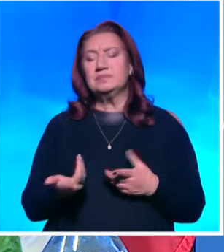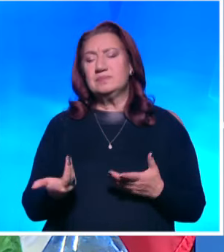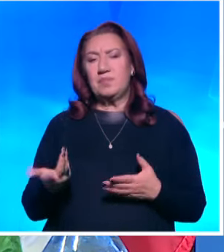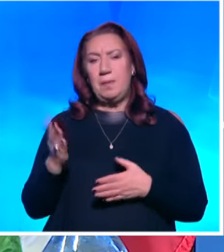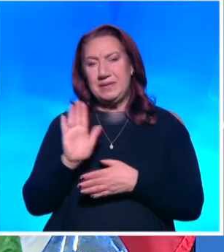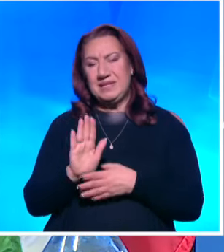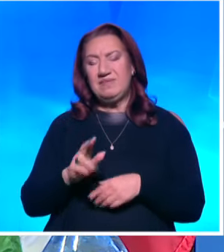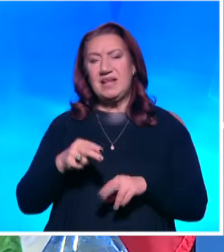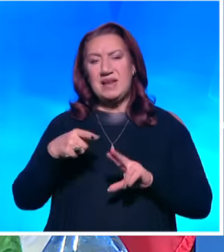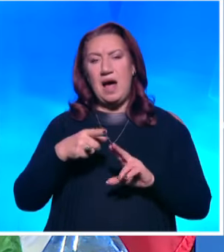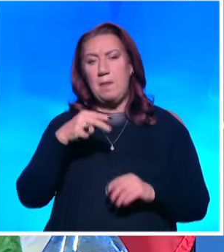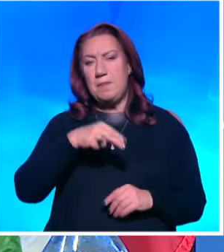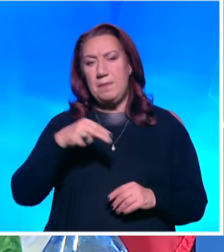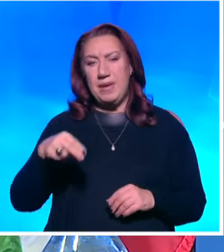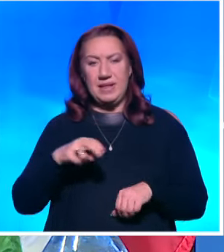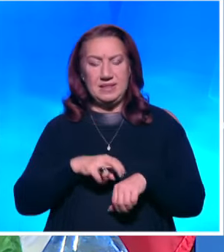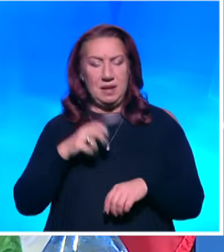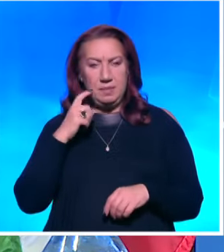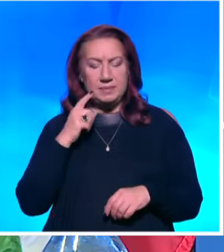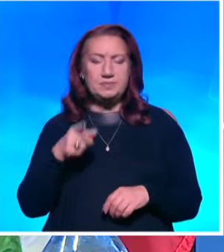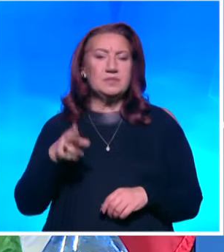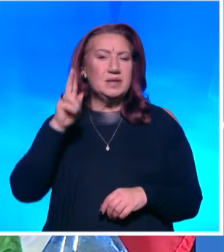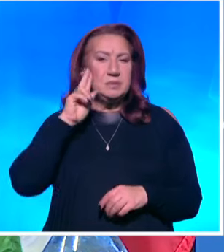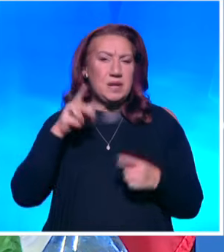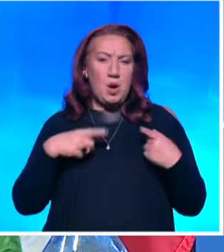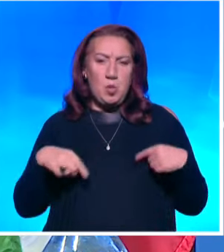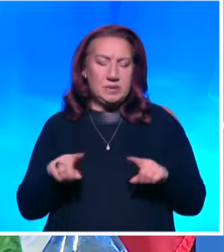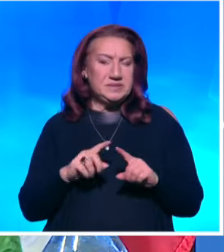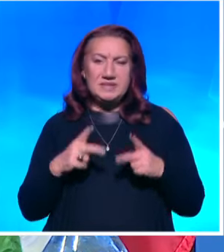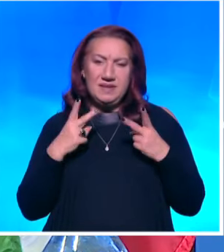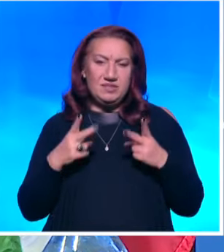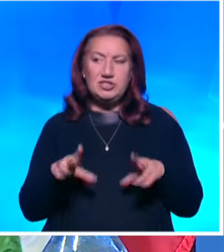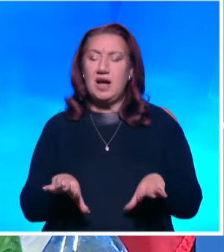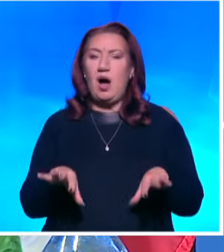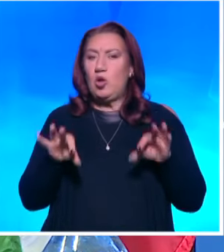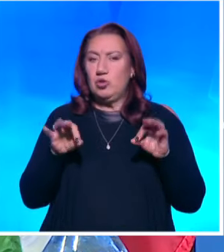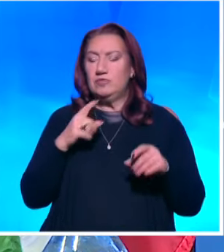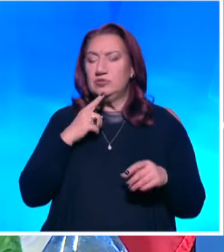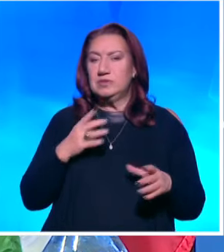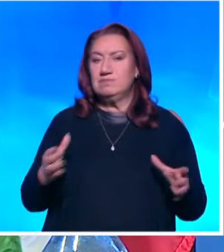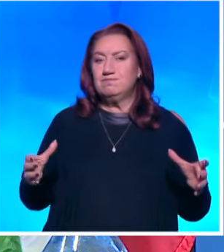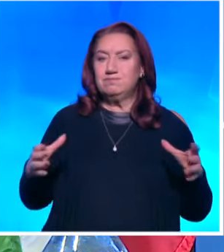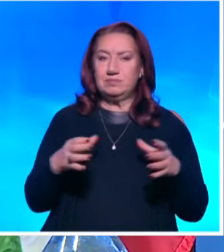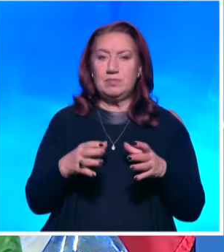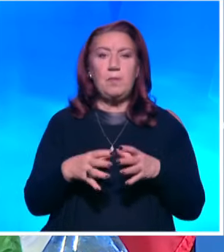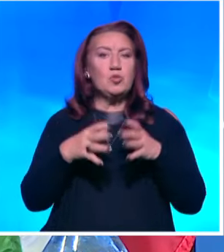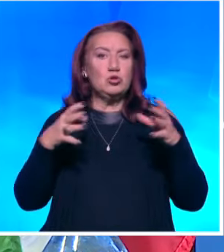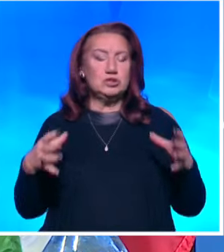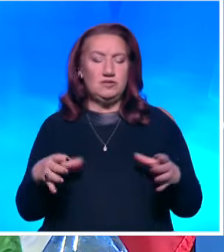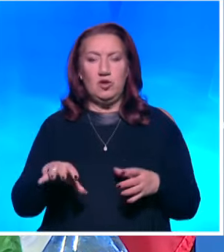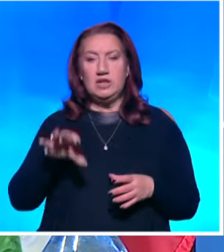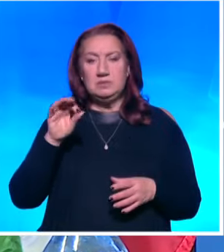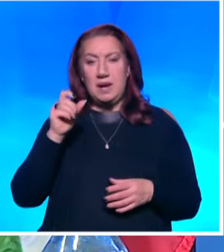дни изпълнителната комисия не намира каквато и да било готовност за сформиране на управляващо мнозинство избор на председател на народното събрание